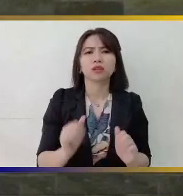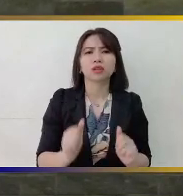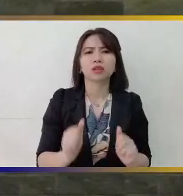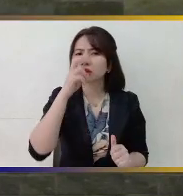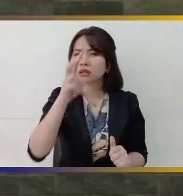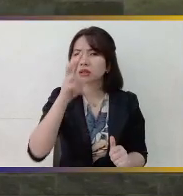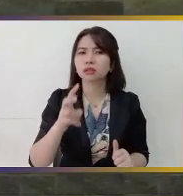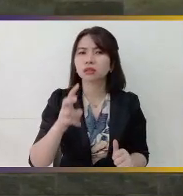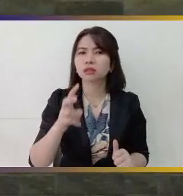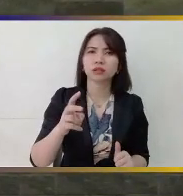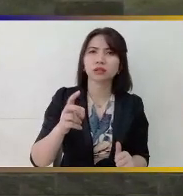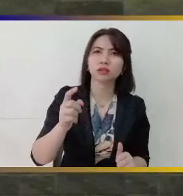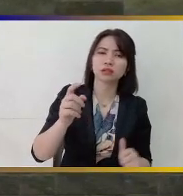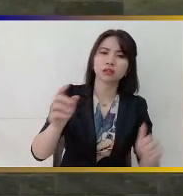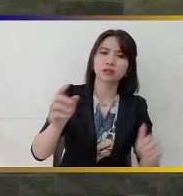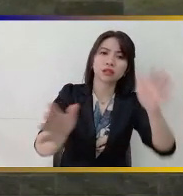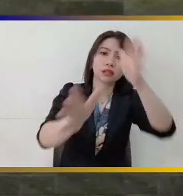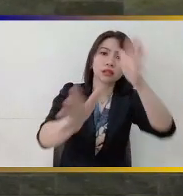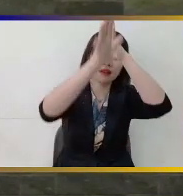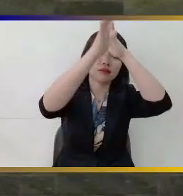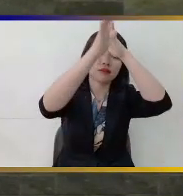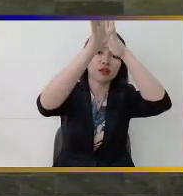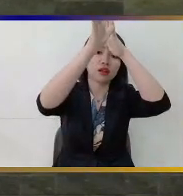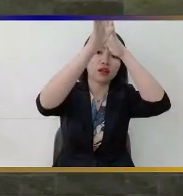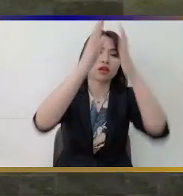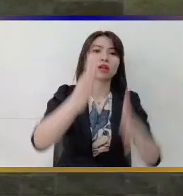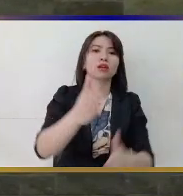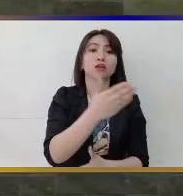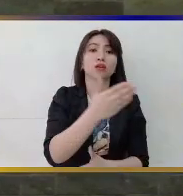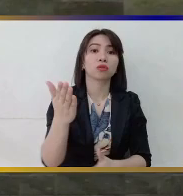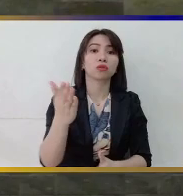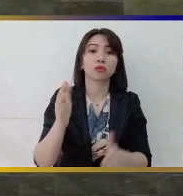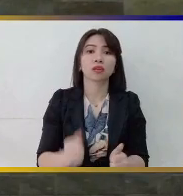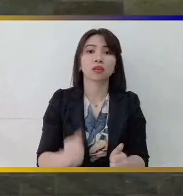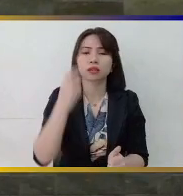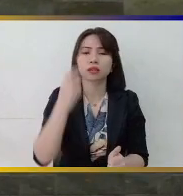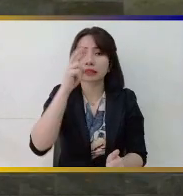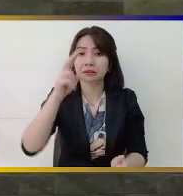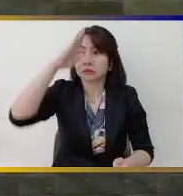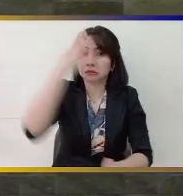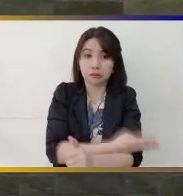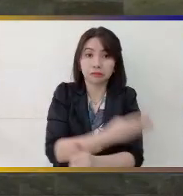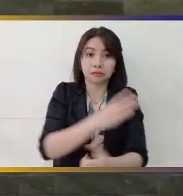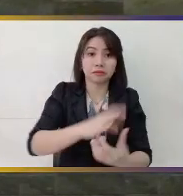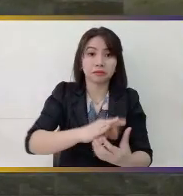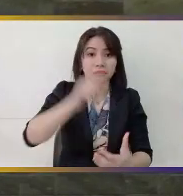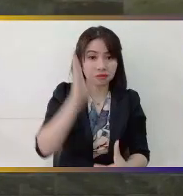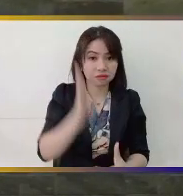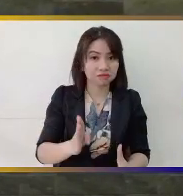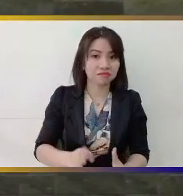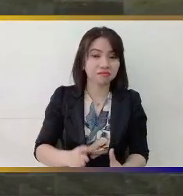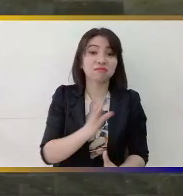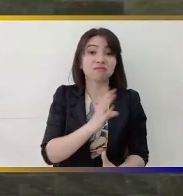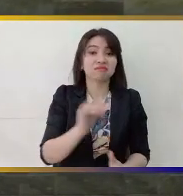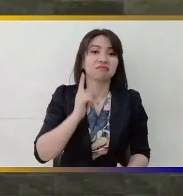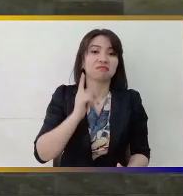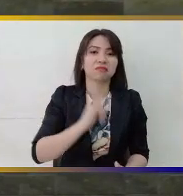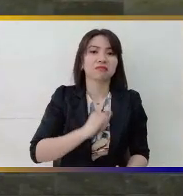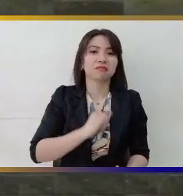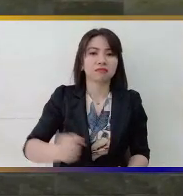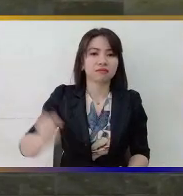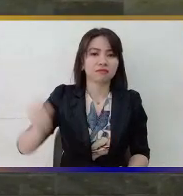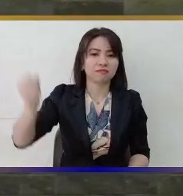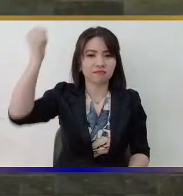so therefore, yung anak, siya yung Ama. Sabi ko, ang bobo mo naman. That's